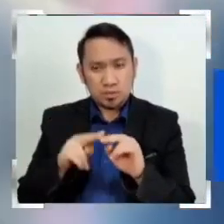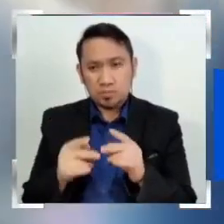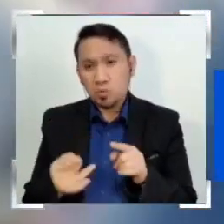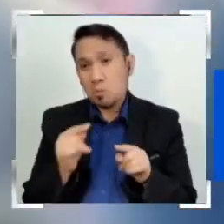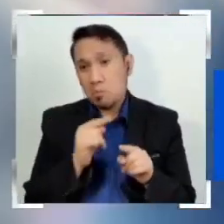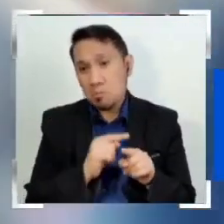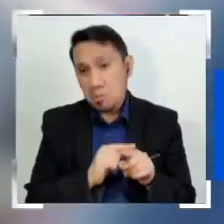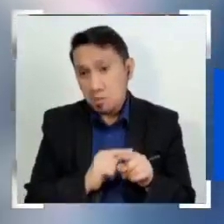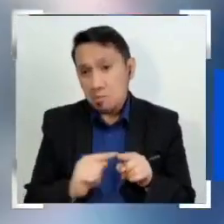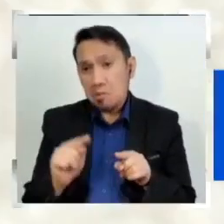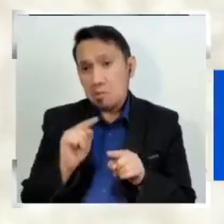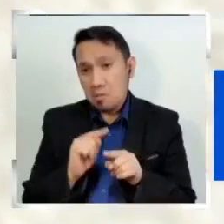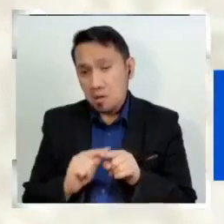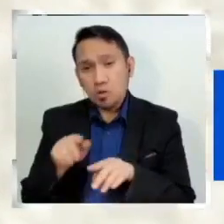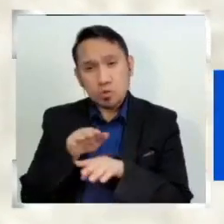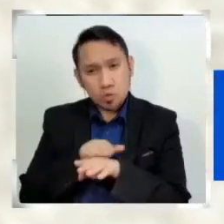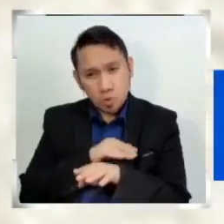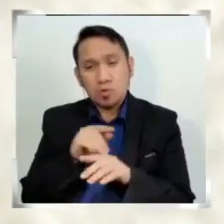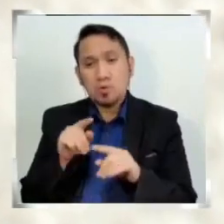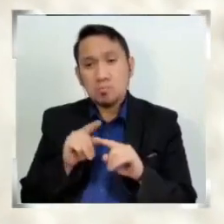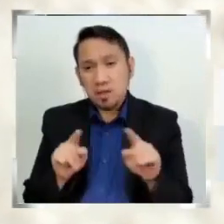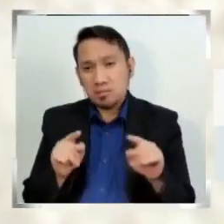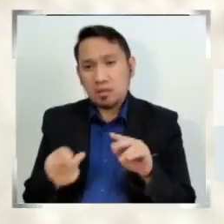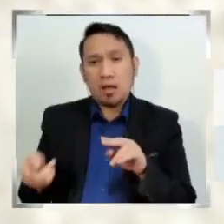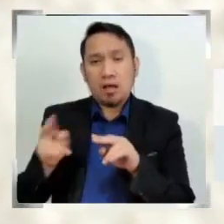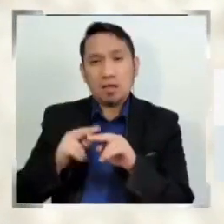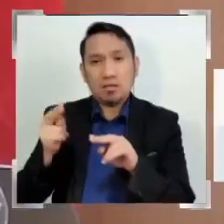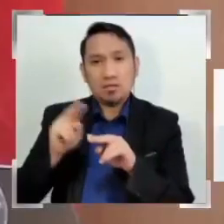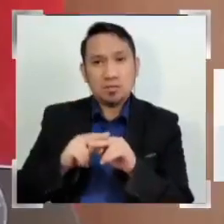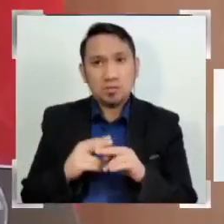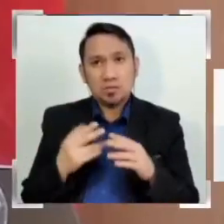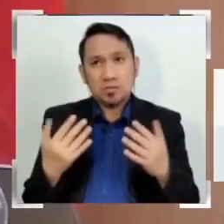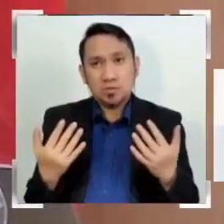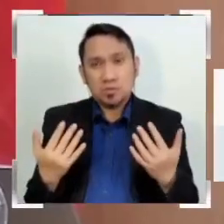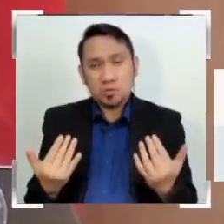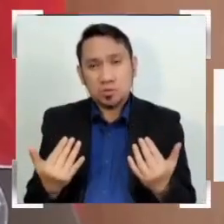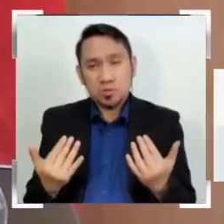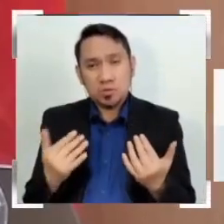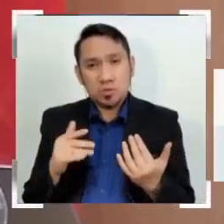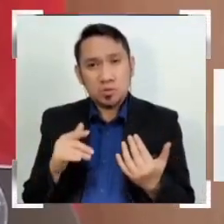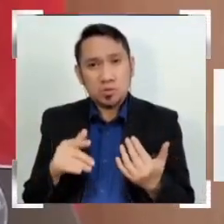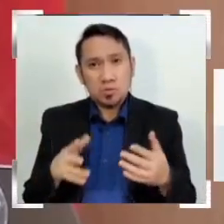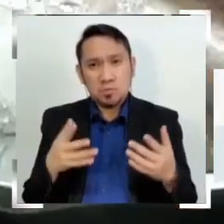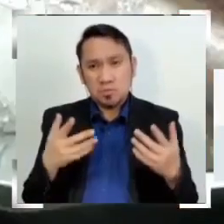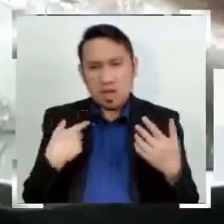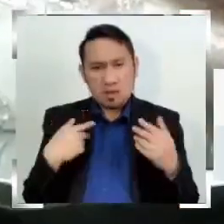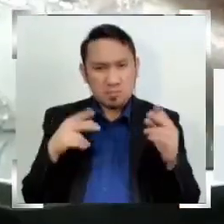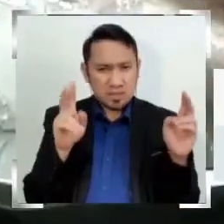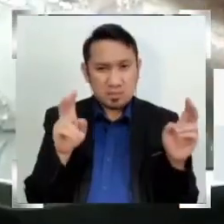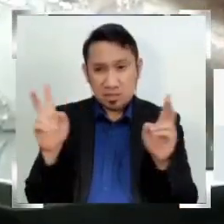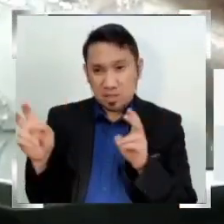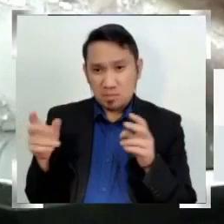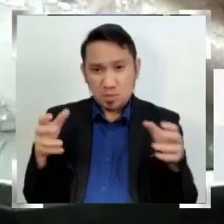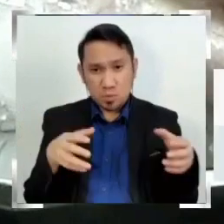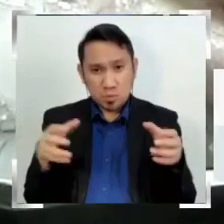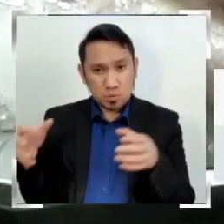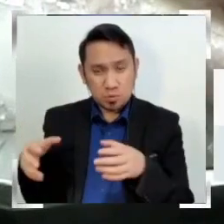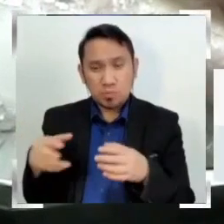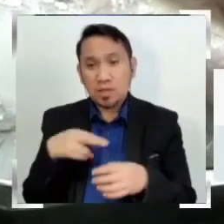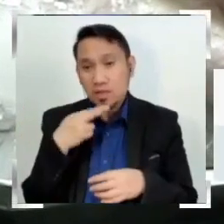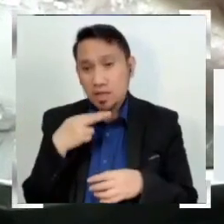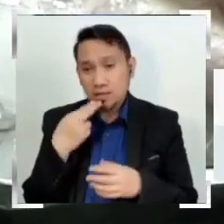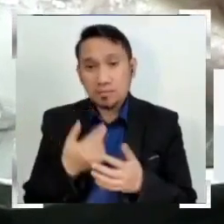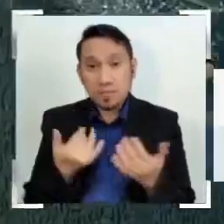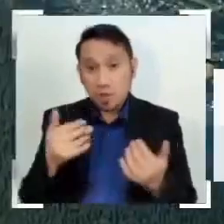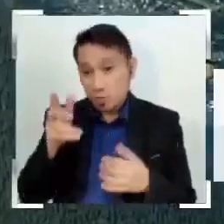Yung changes niya ay across dun sa 3 commodity grouping ng ating rice. Ang whole chicken naman, mas mahal